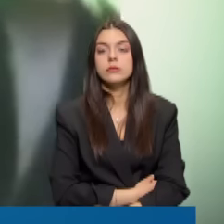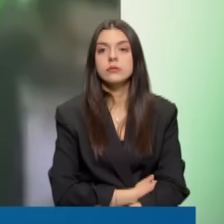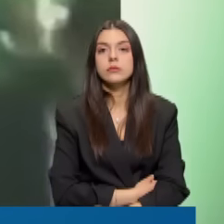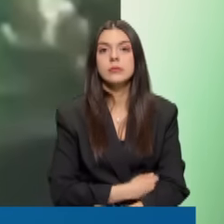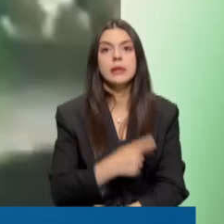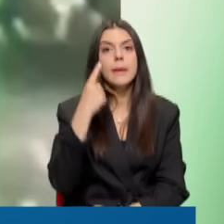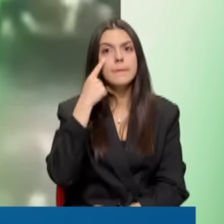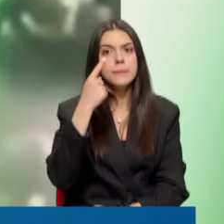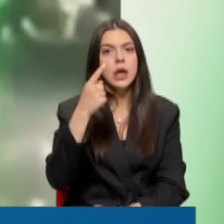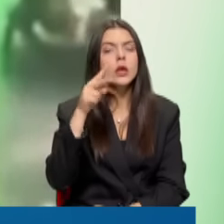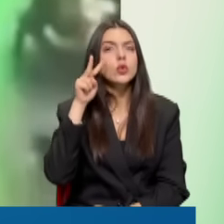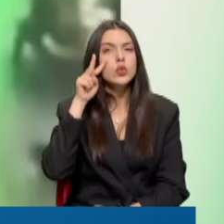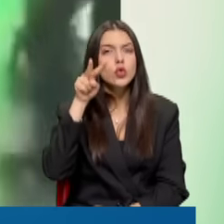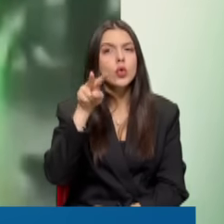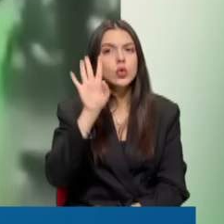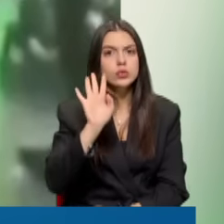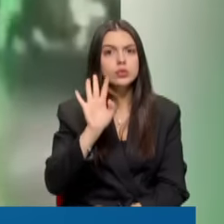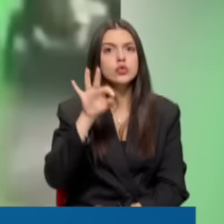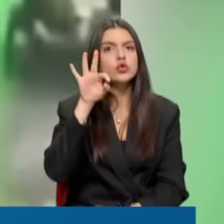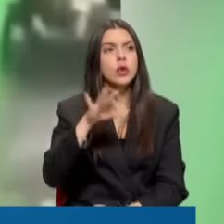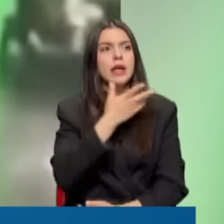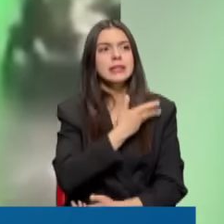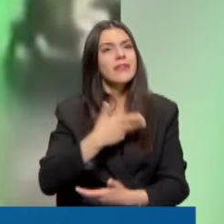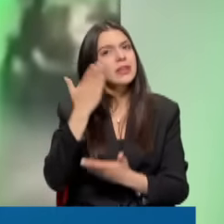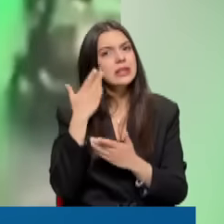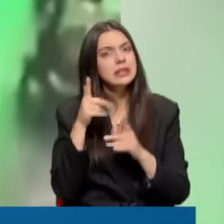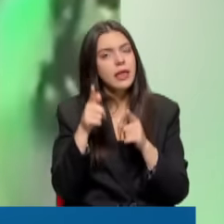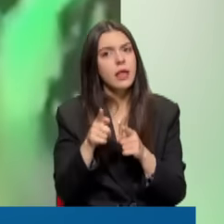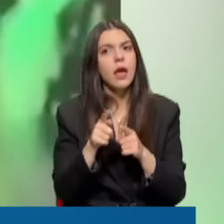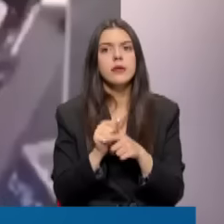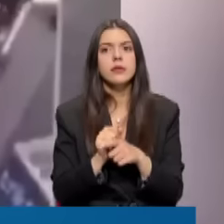bakın görüyor bakın görüyorsunuz sevgili